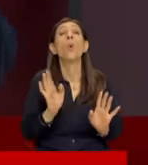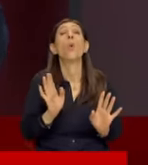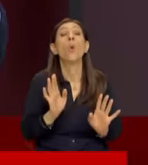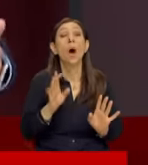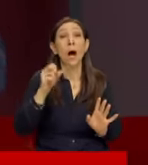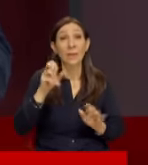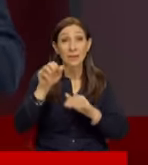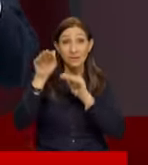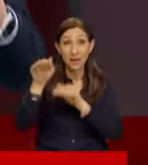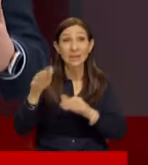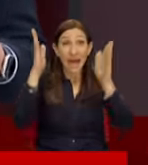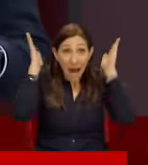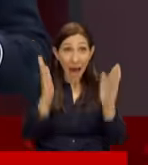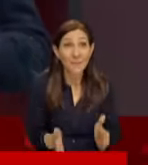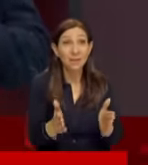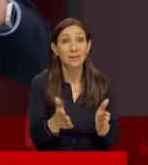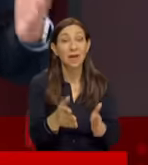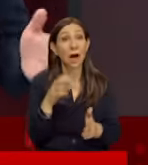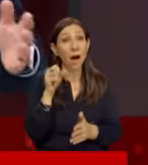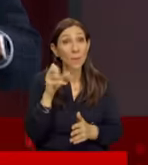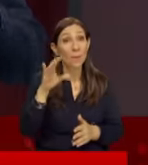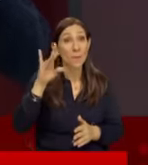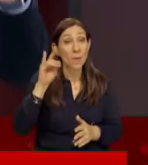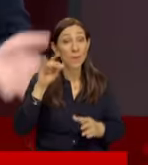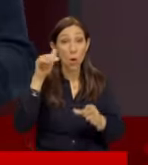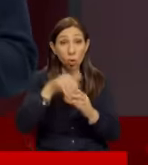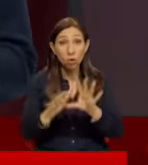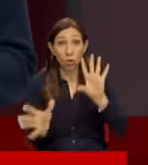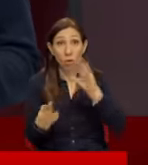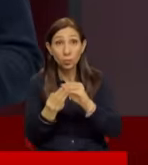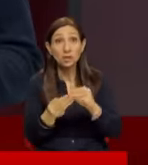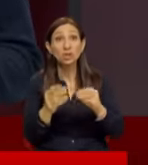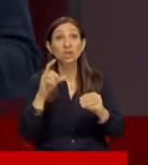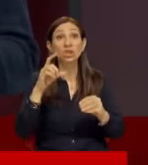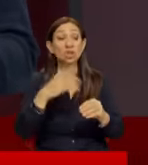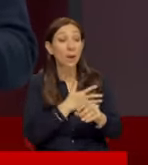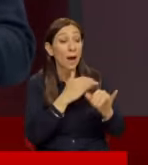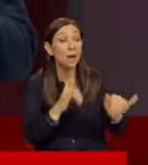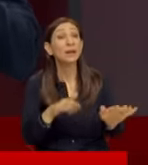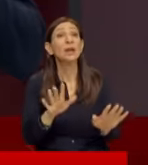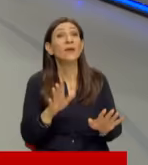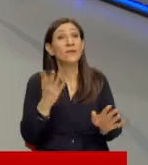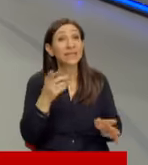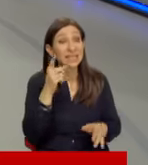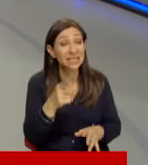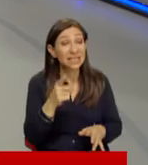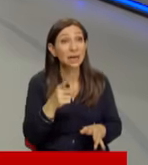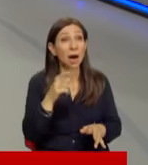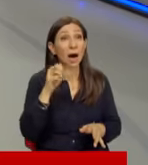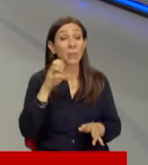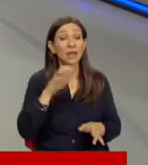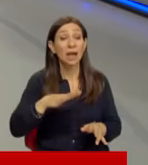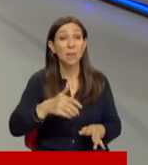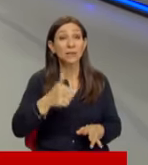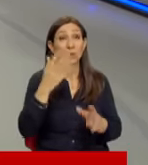ve AKP'yi desteklemesine rağmen AKP, MHP oylarının toplamı CHP etmiyor. Ve siz AKP